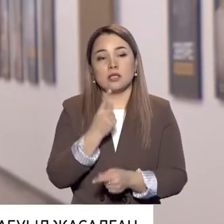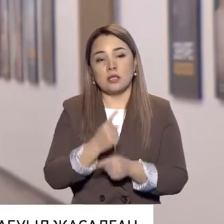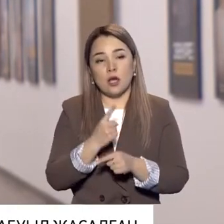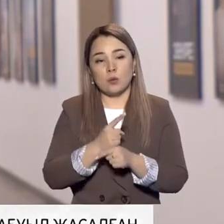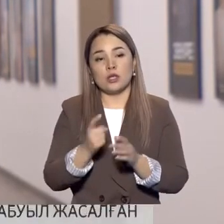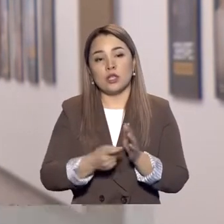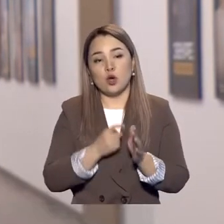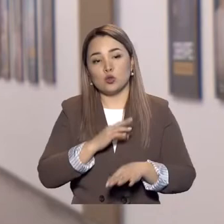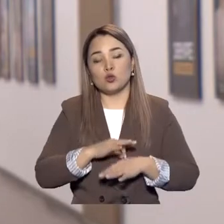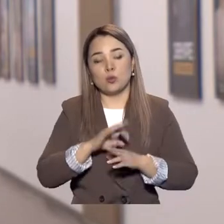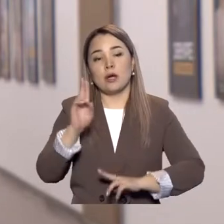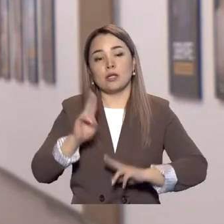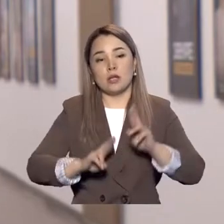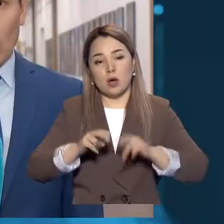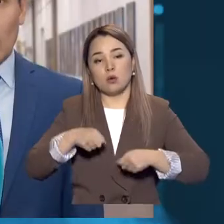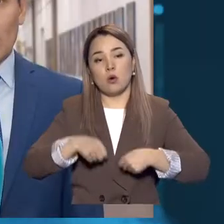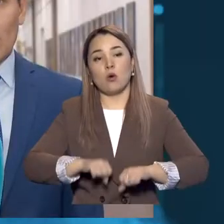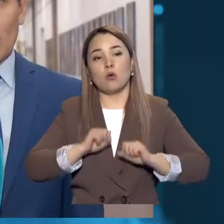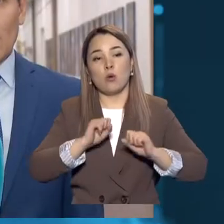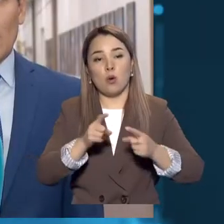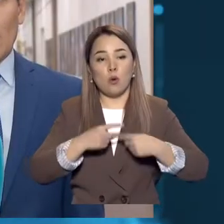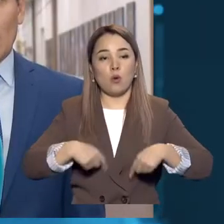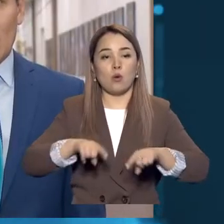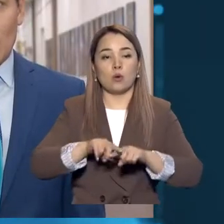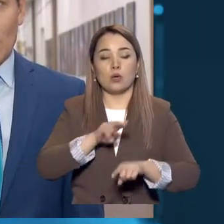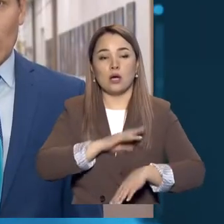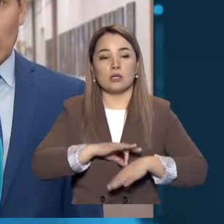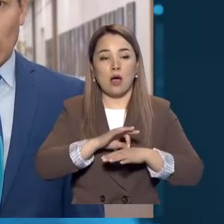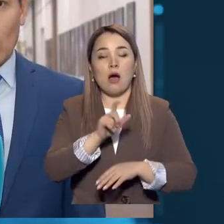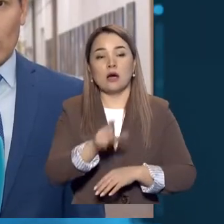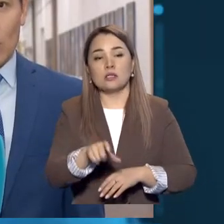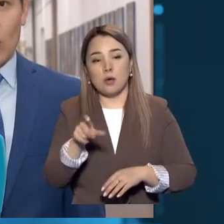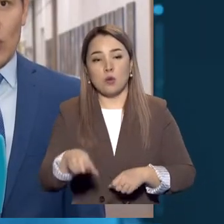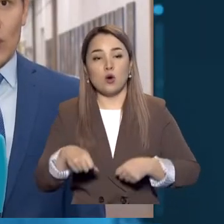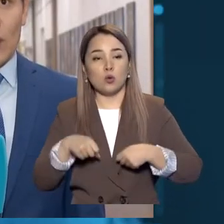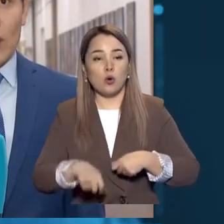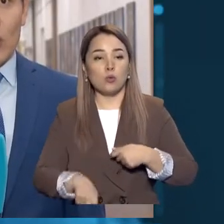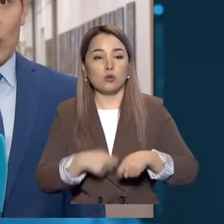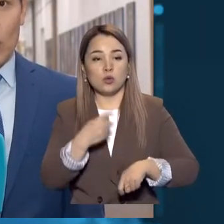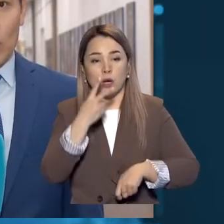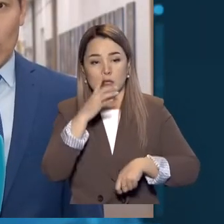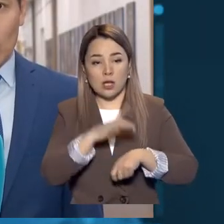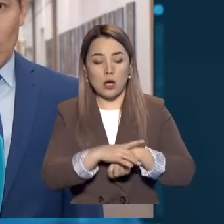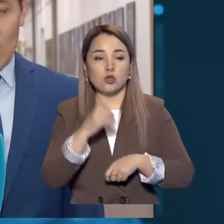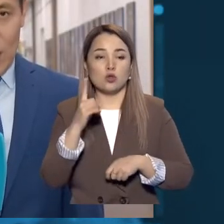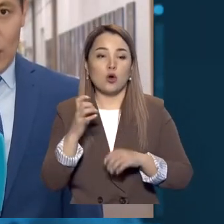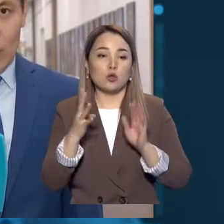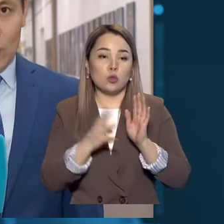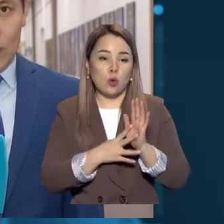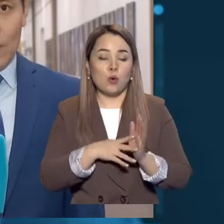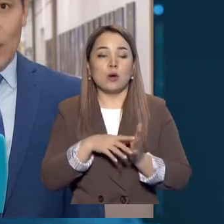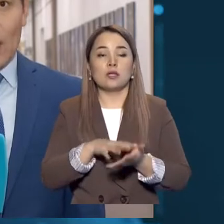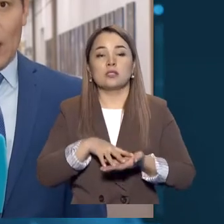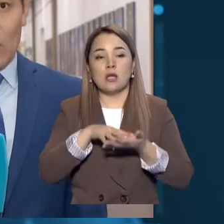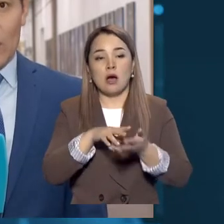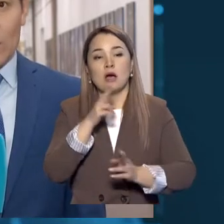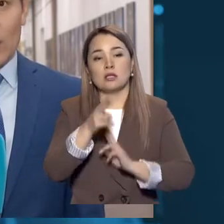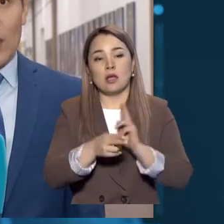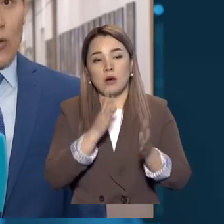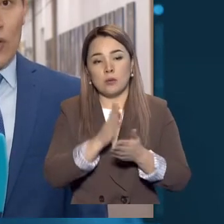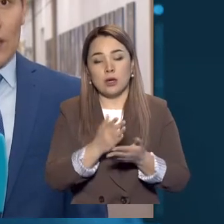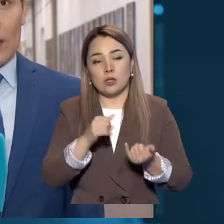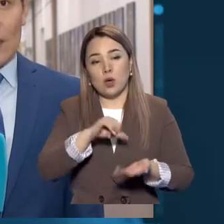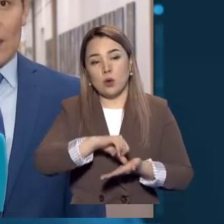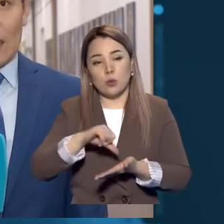тергеу әдістері және құқық қорғау органдарының азаматтардың құқығын бұзу бойынша 109 шағым түсіпті.